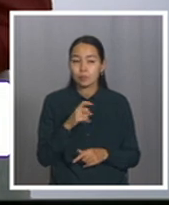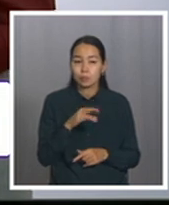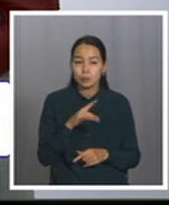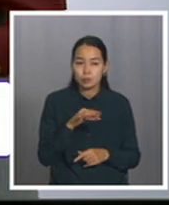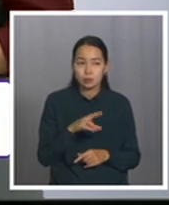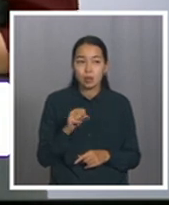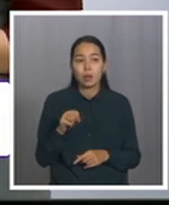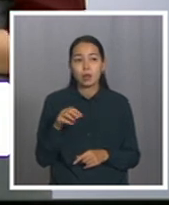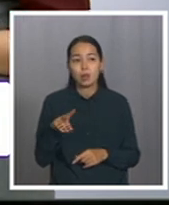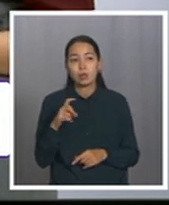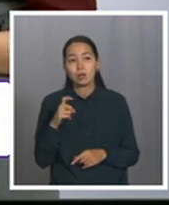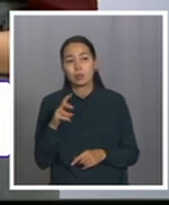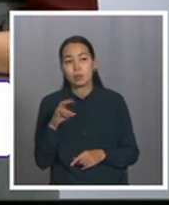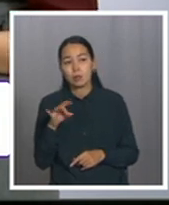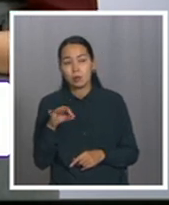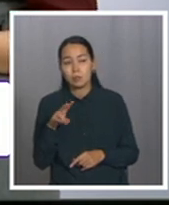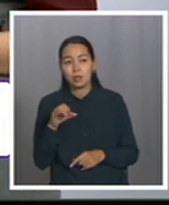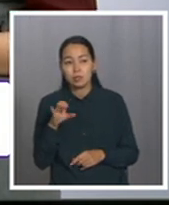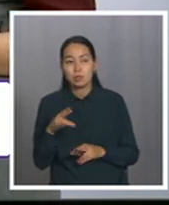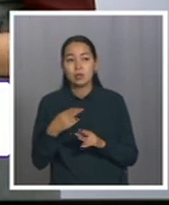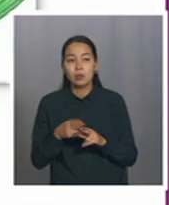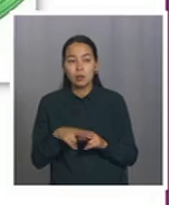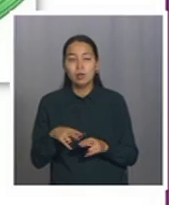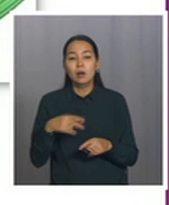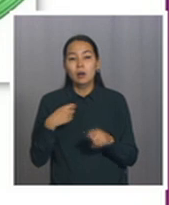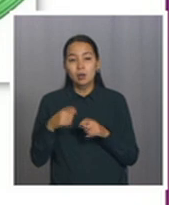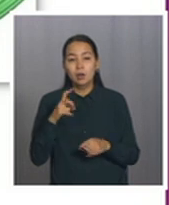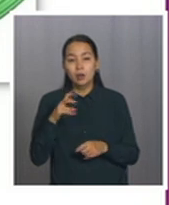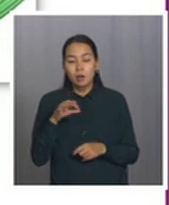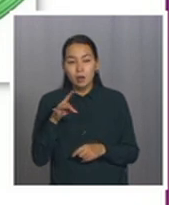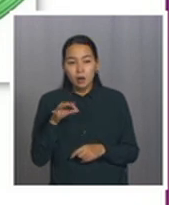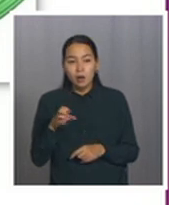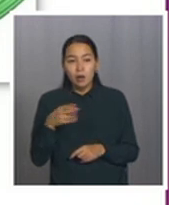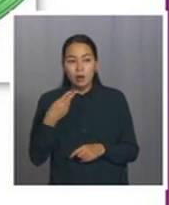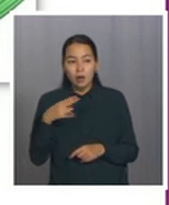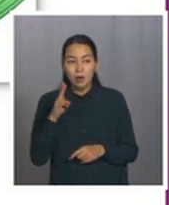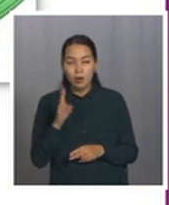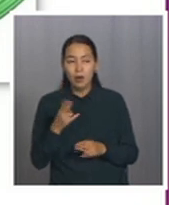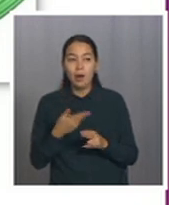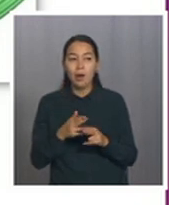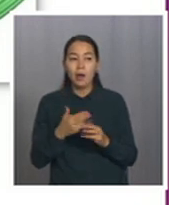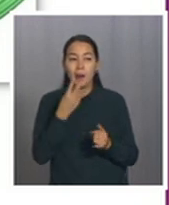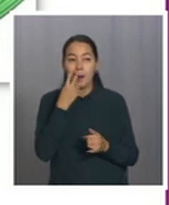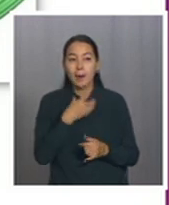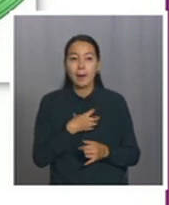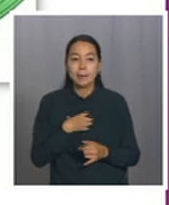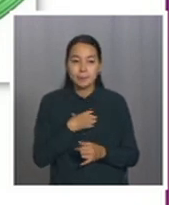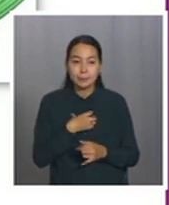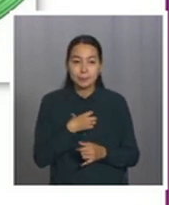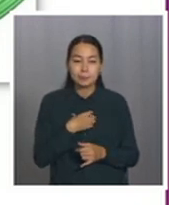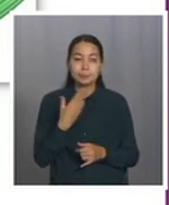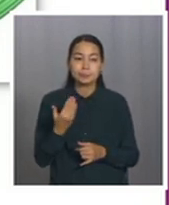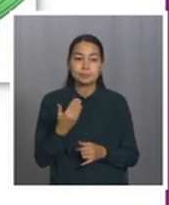ДНК пластиттік ДНК деп аталынады. Тағы бір айырмашылығы митохондрия мен хлоропластардың